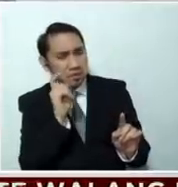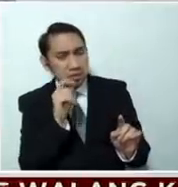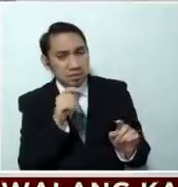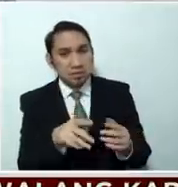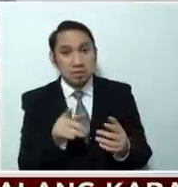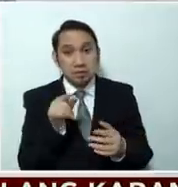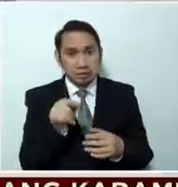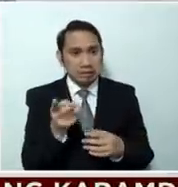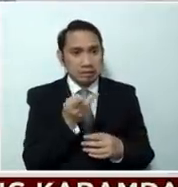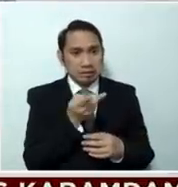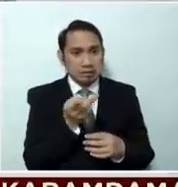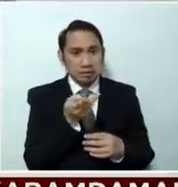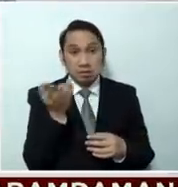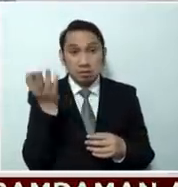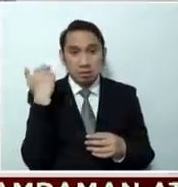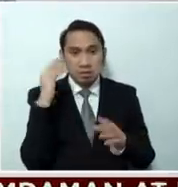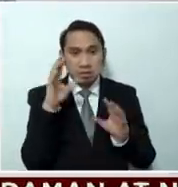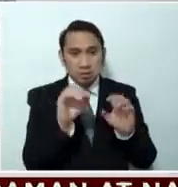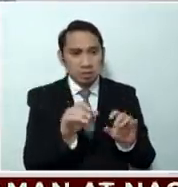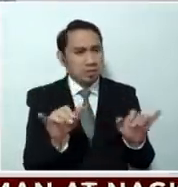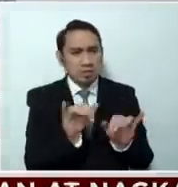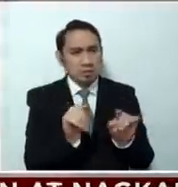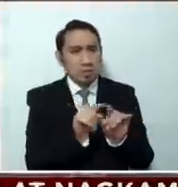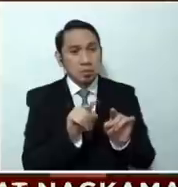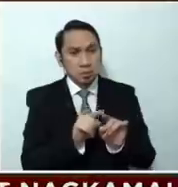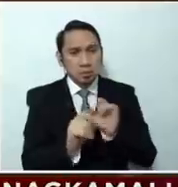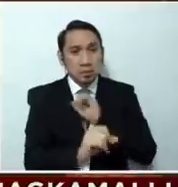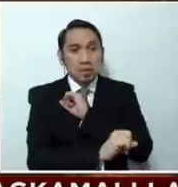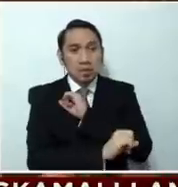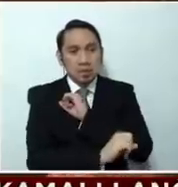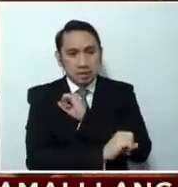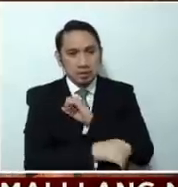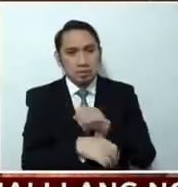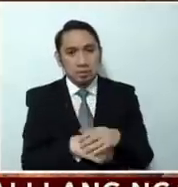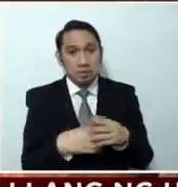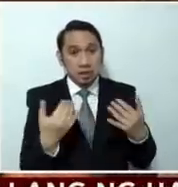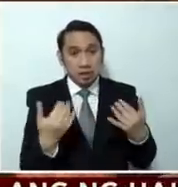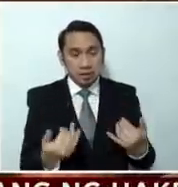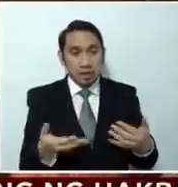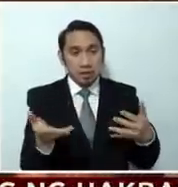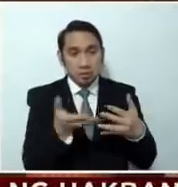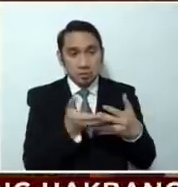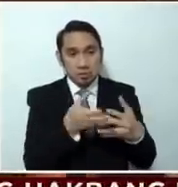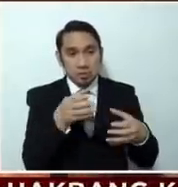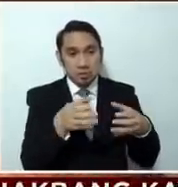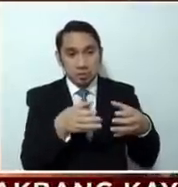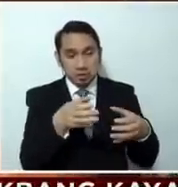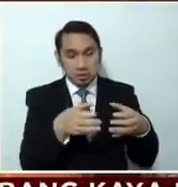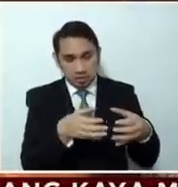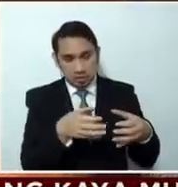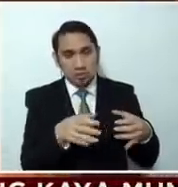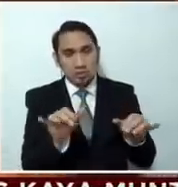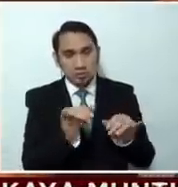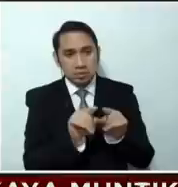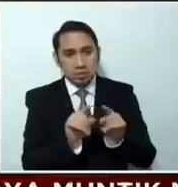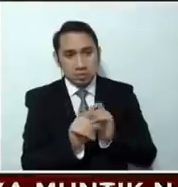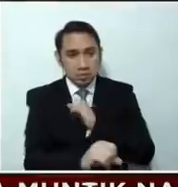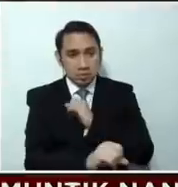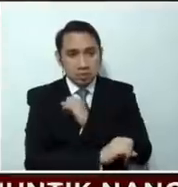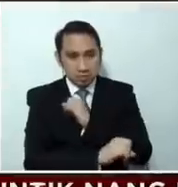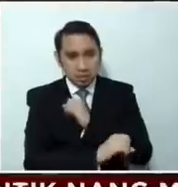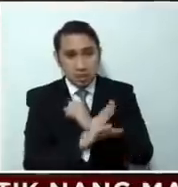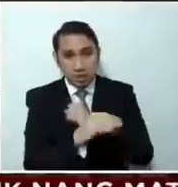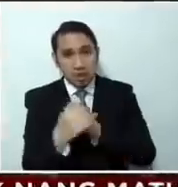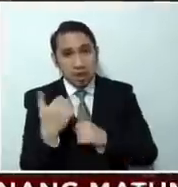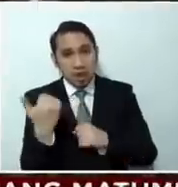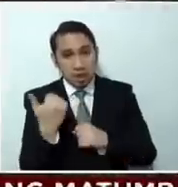naaresto ang dalawang suspect dahil sa estafa noong 2019. Kinasuhan sila ngayon ng syndicated estafa pati ang apat nilang mga kasabwat.